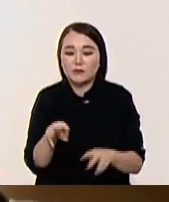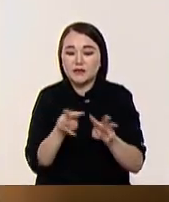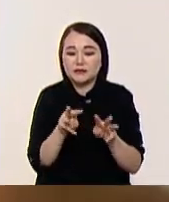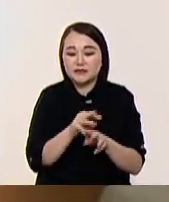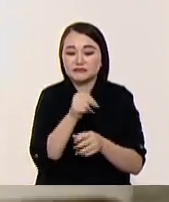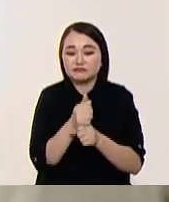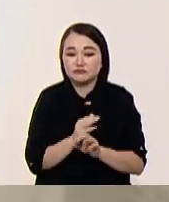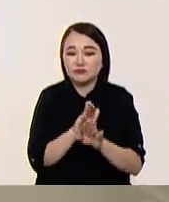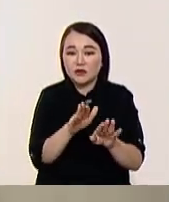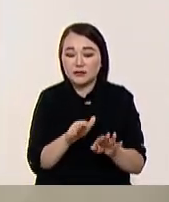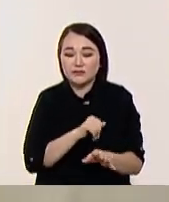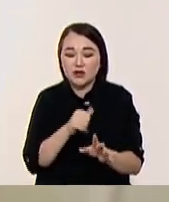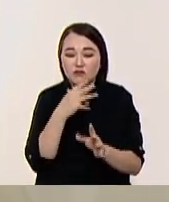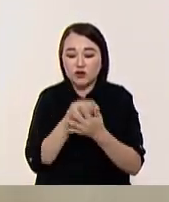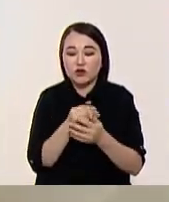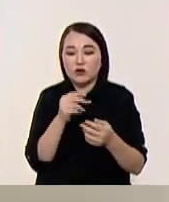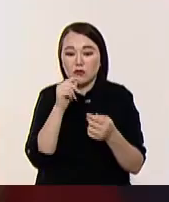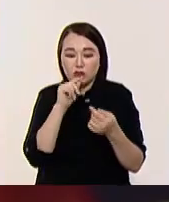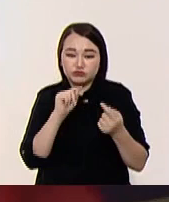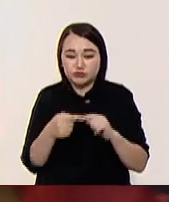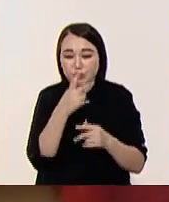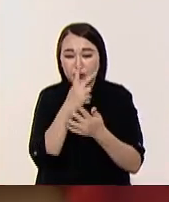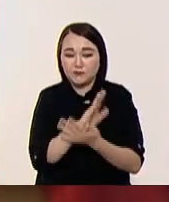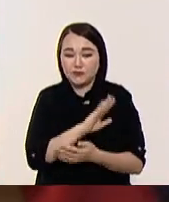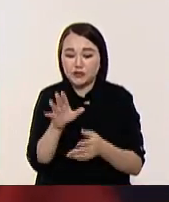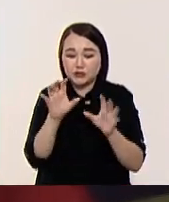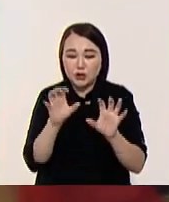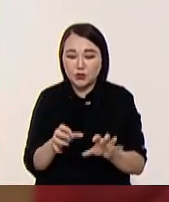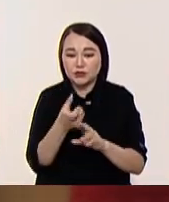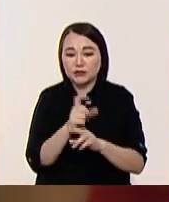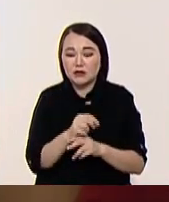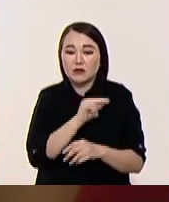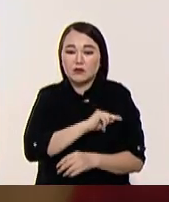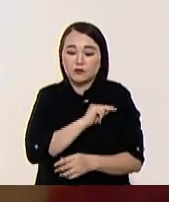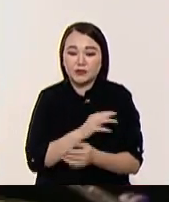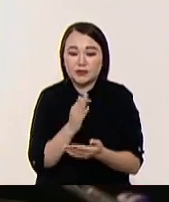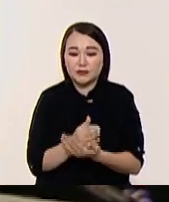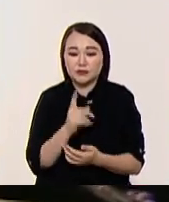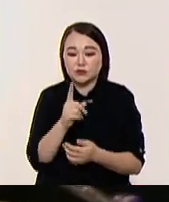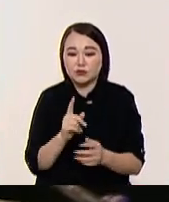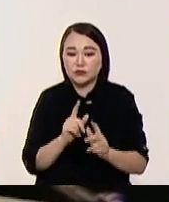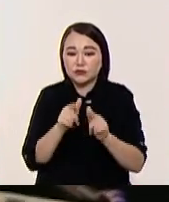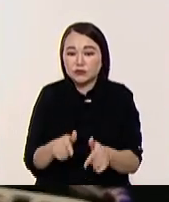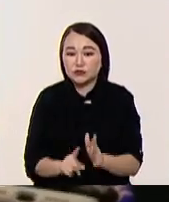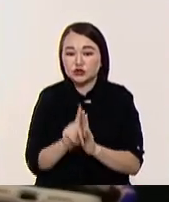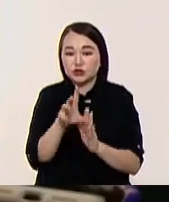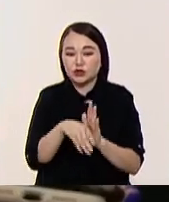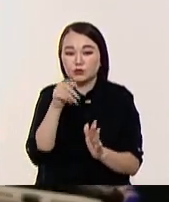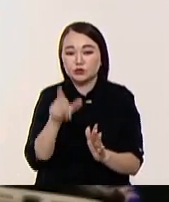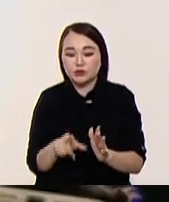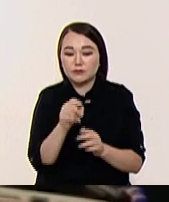Ералы Тугжанов, в свою очередь, противоречий в этом не видит и считает, что закон в данном случае работает. Ведь прежде чем приступить к обязанностям